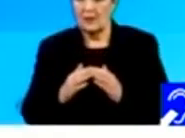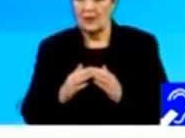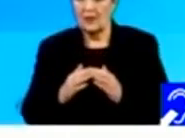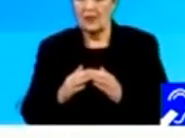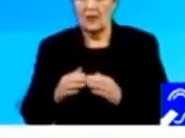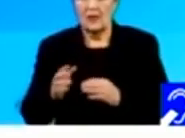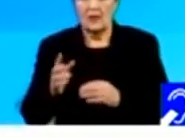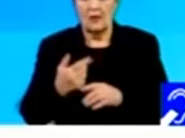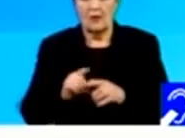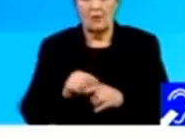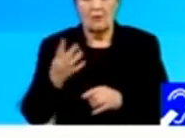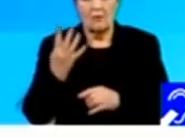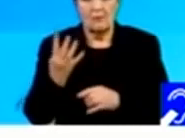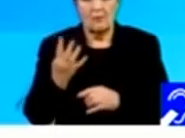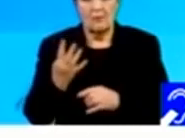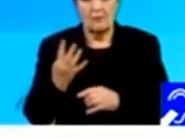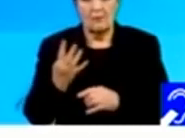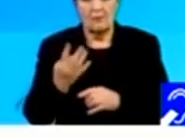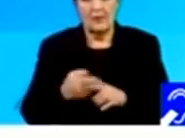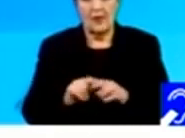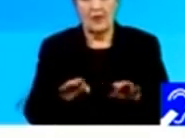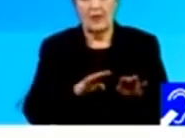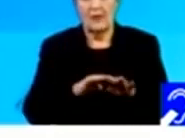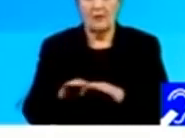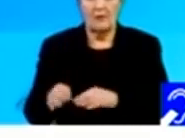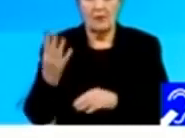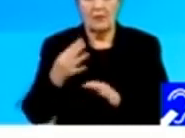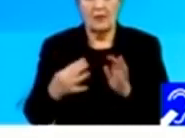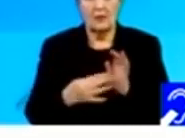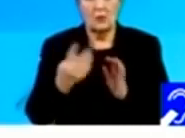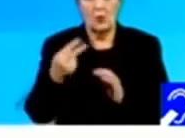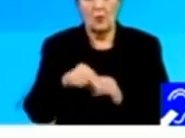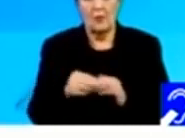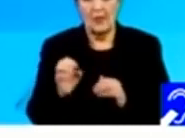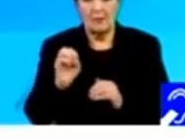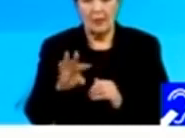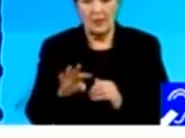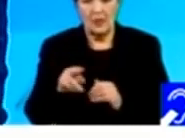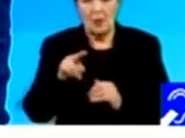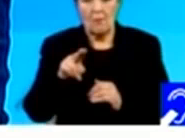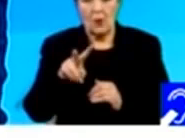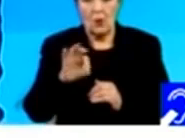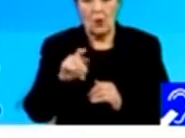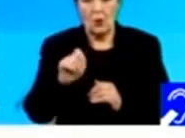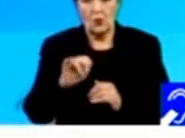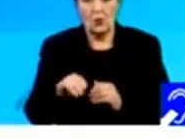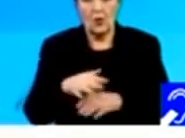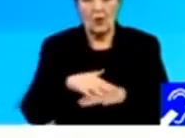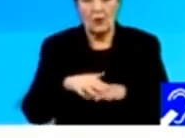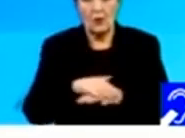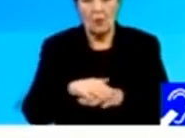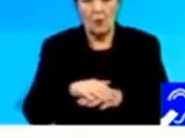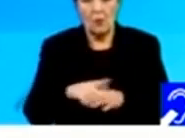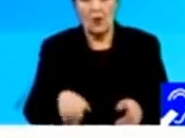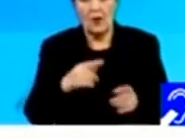Bisarion Belinski 4. Foarte scurt. Pentru hotărâre de guvern 789, în 2014, guvernul lui Plahotniuc trece din domeniul public în domeniul